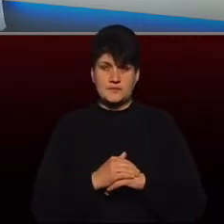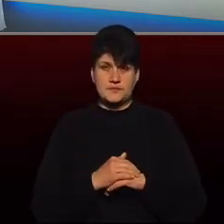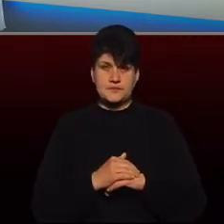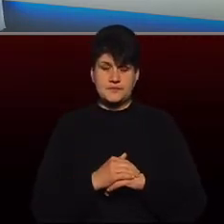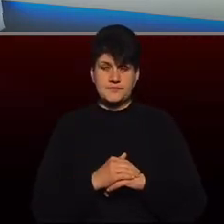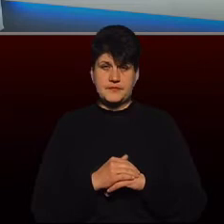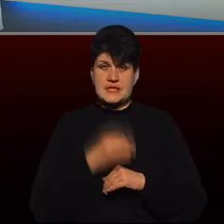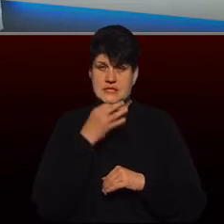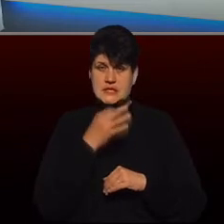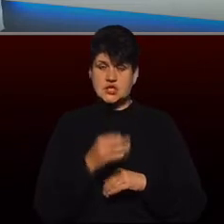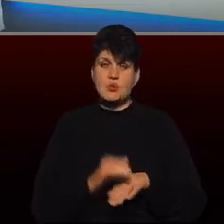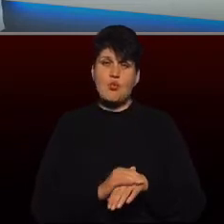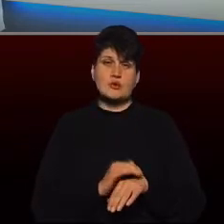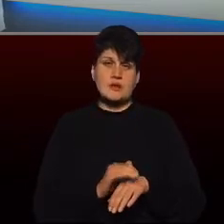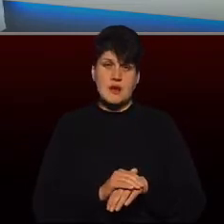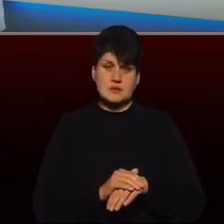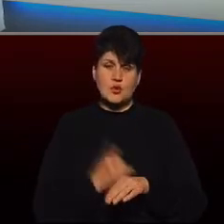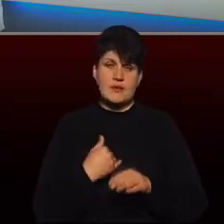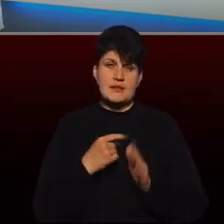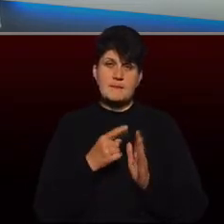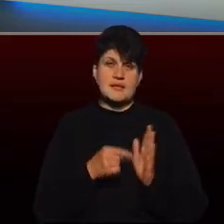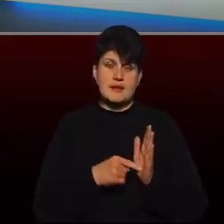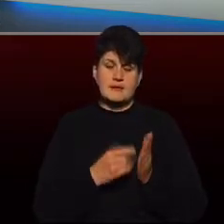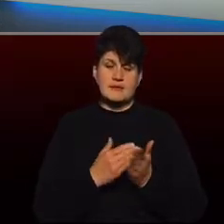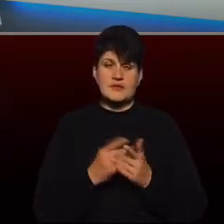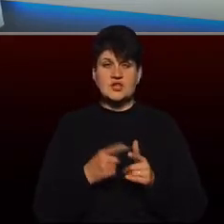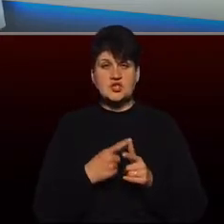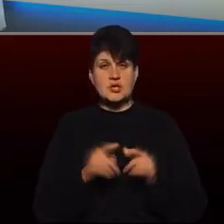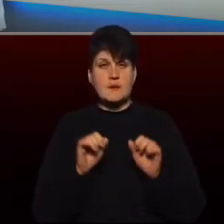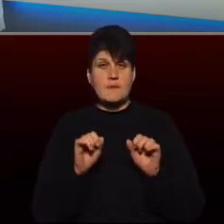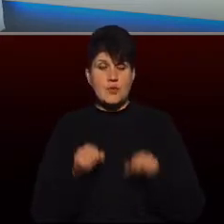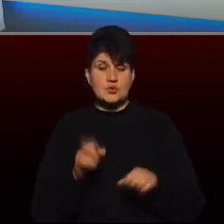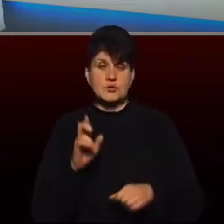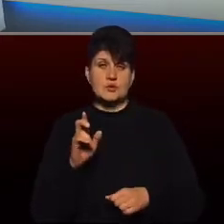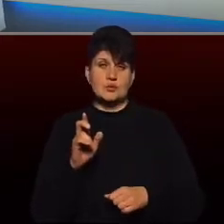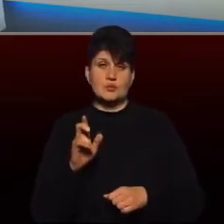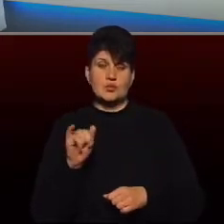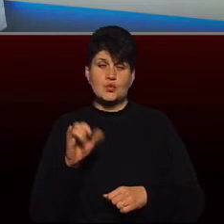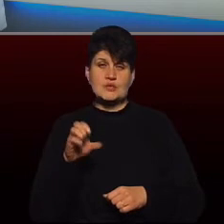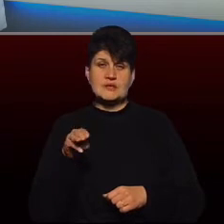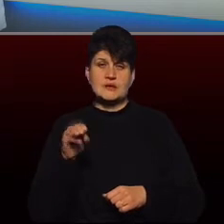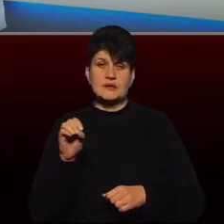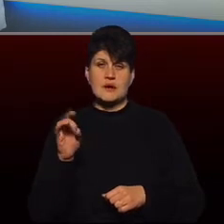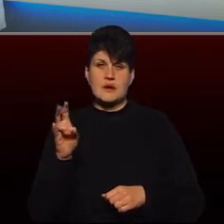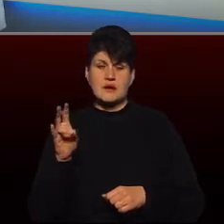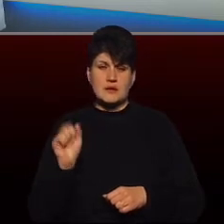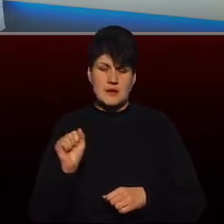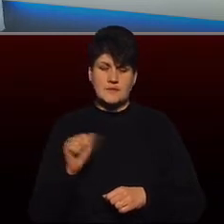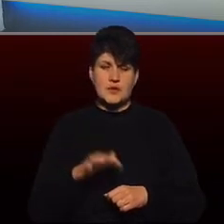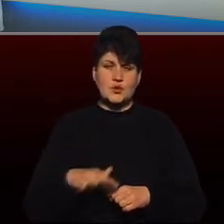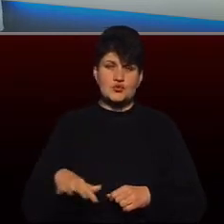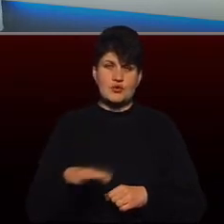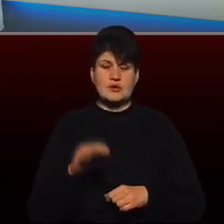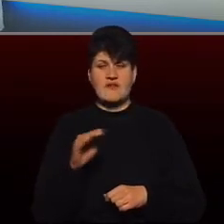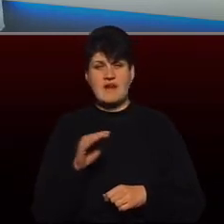будь ласка, в мене до вас таке запитання. Чи може бустерна доза Pfizer або Moderna захистити від нового штампу